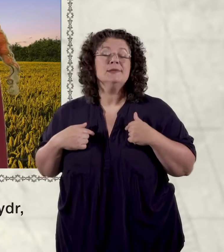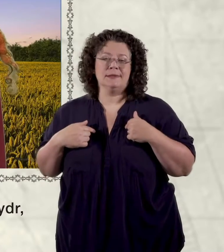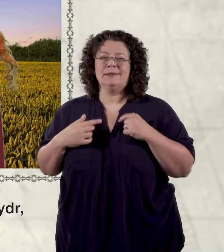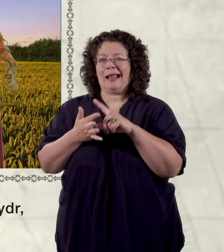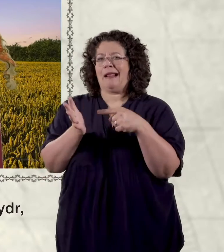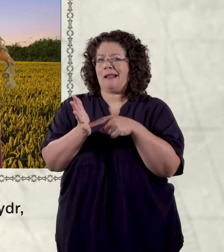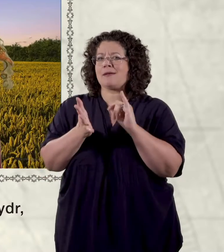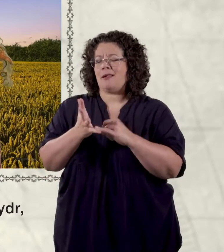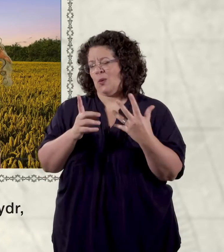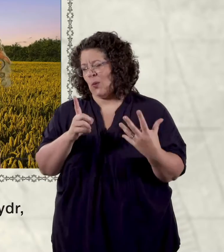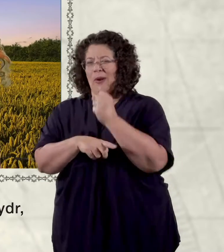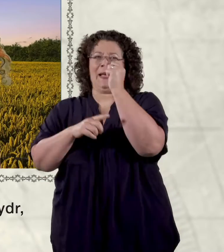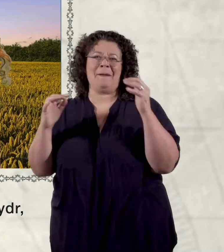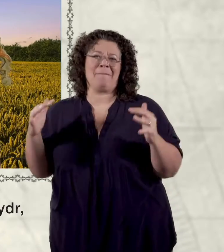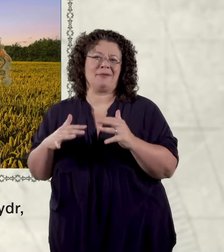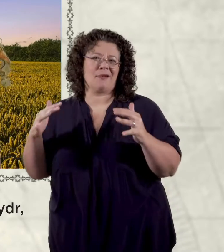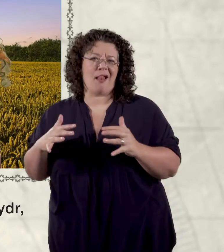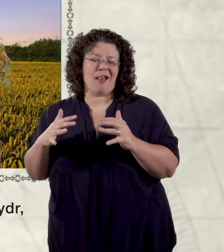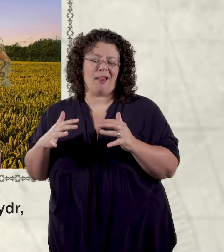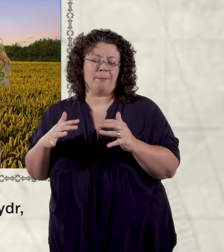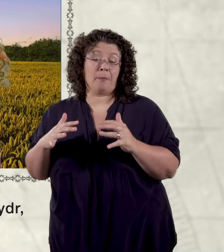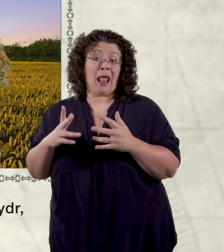mi fydda ni'r Celtiaid yn ennill y frwydr.